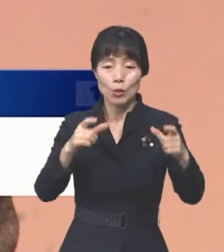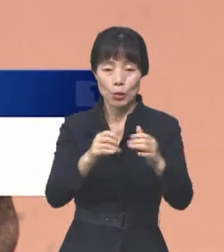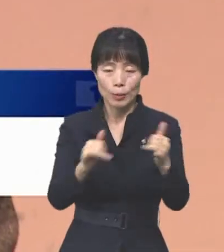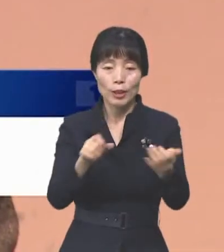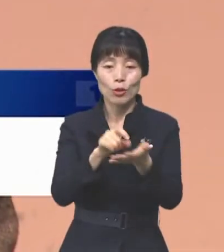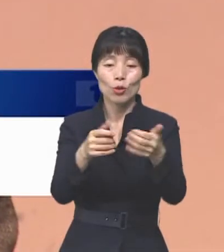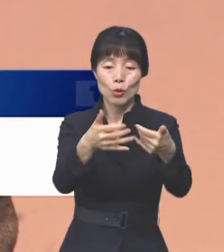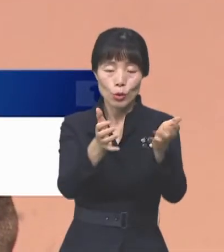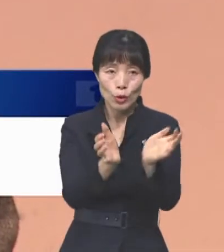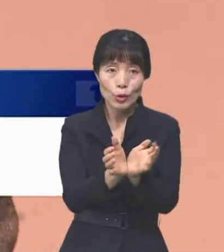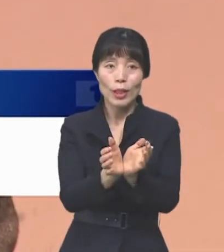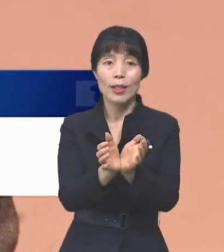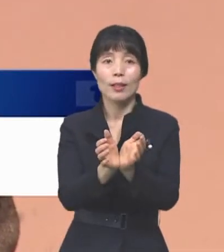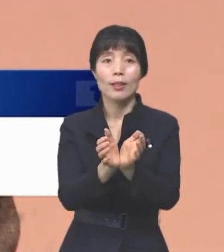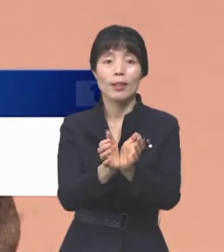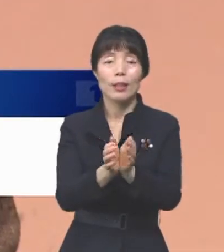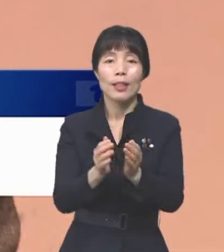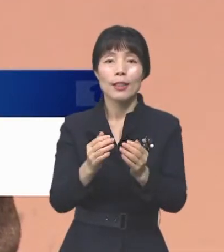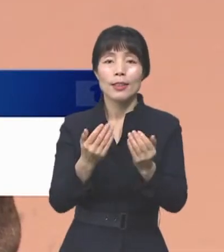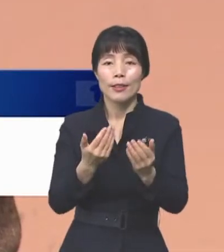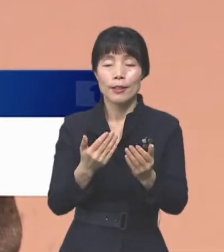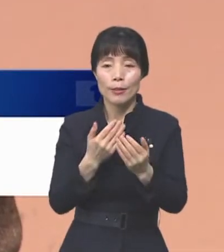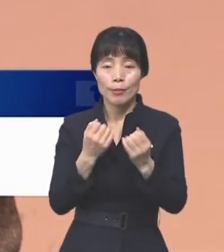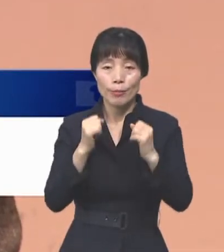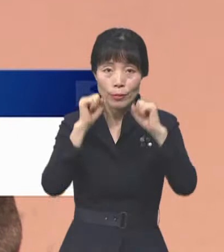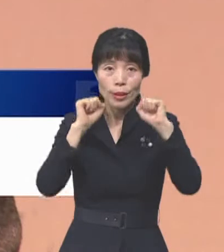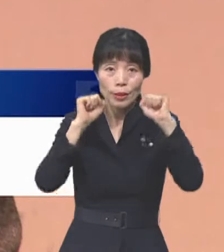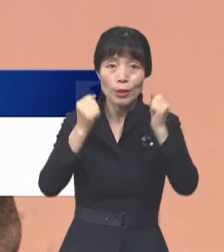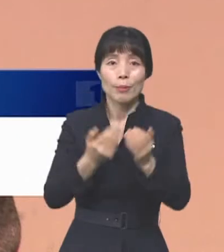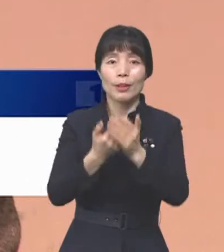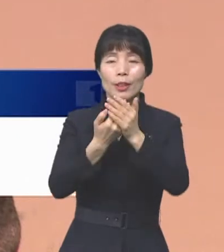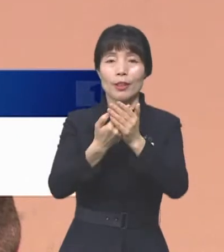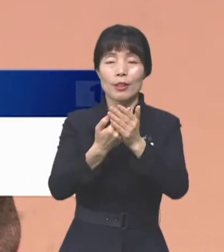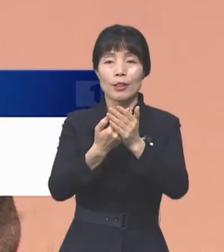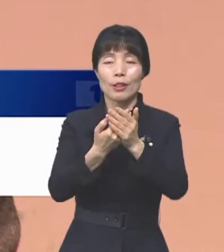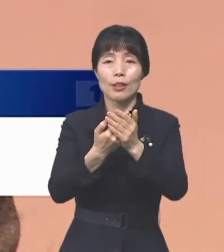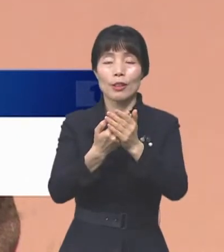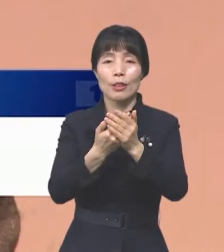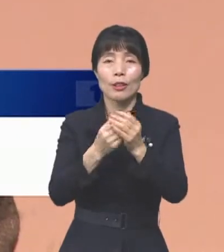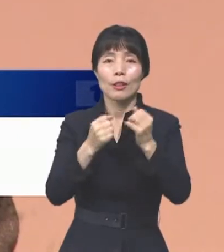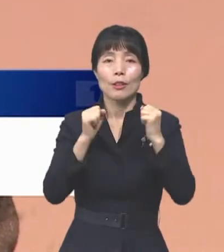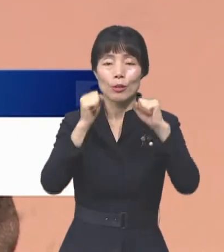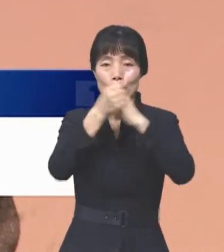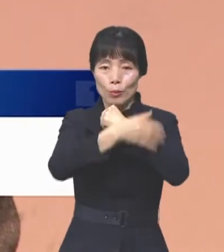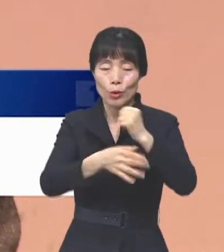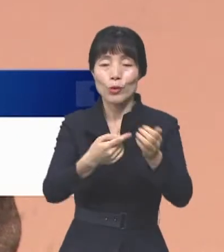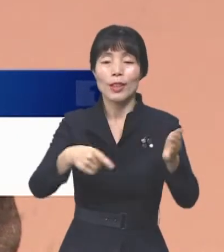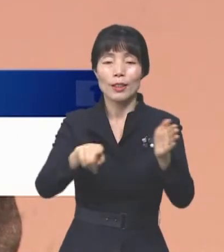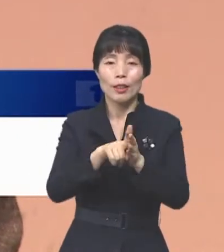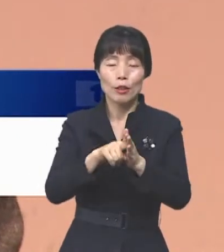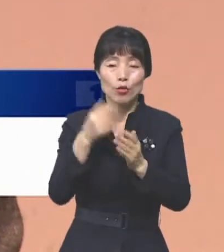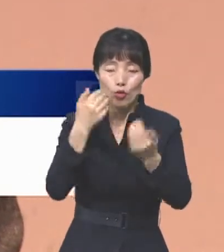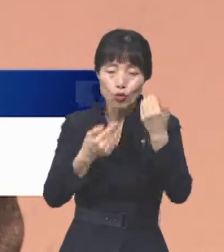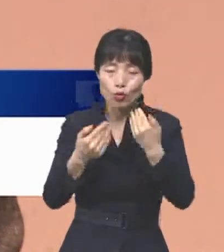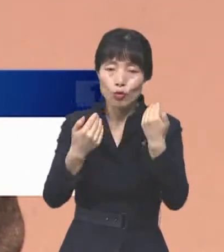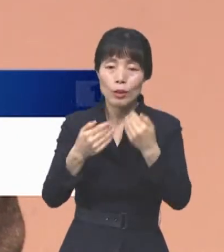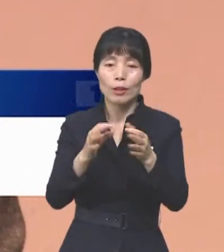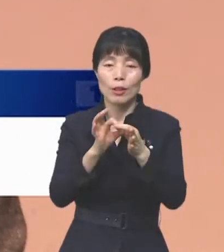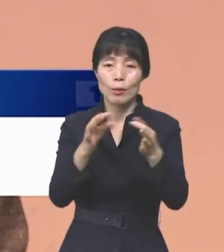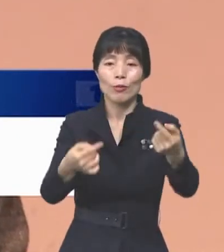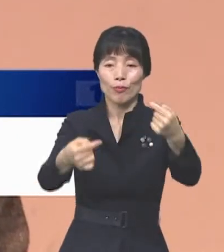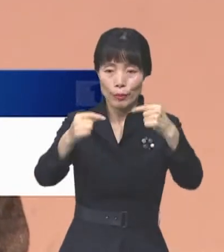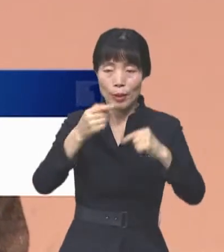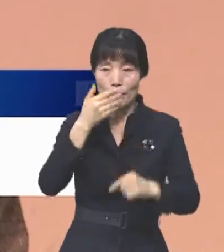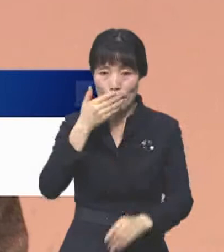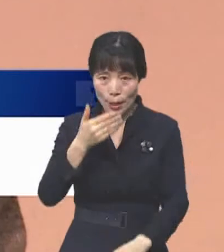남동구민축구단 지역 사업을 추진하여 지역 축구 발전과 건전한 스포츠 동호인 육성 및 누구나 참여 가능한 생활체육